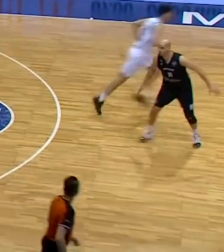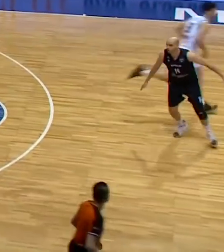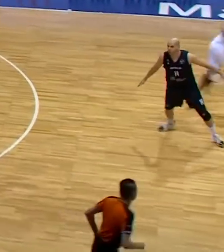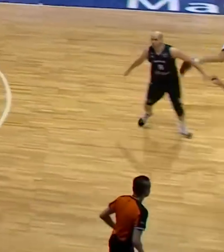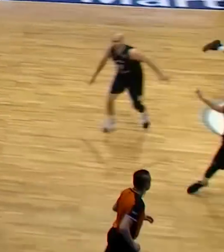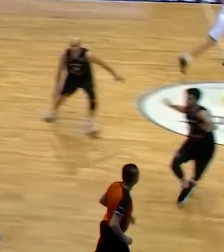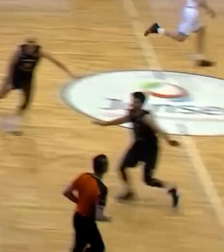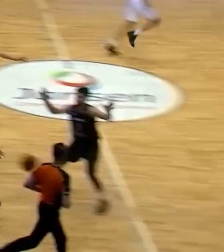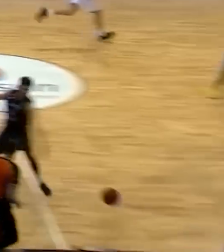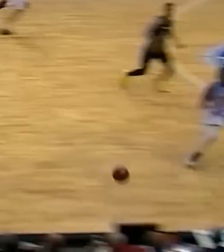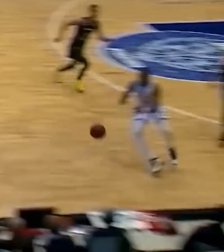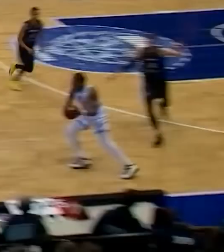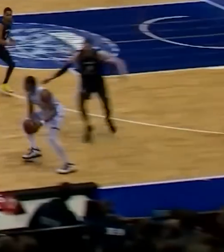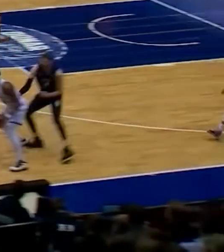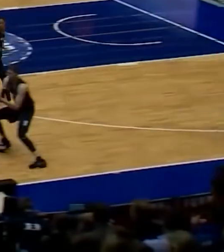Iskubic. En